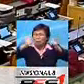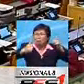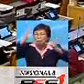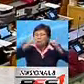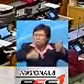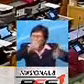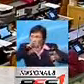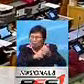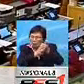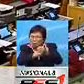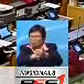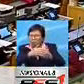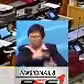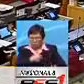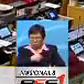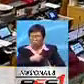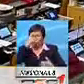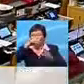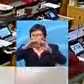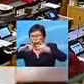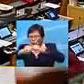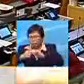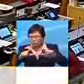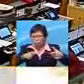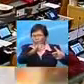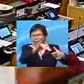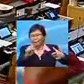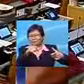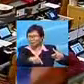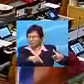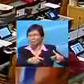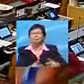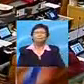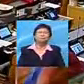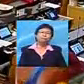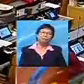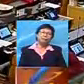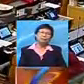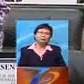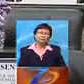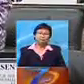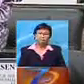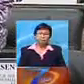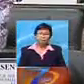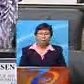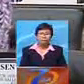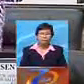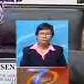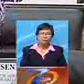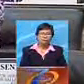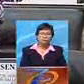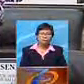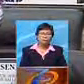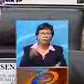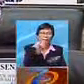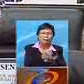ikut jejak langkah Indonesia dalam menangani golongan itu. Yang berhormat, oleh kerana task force ini adalah